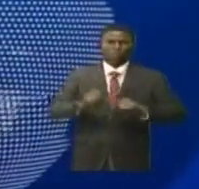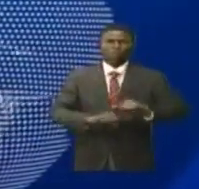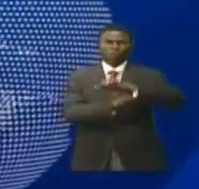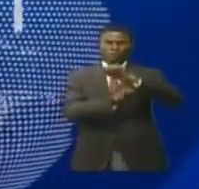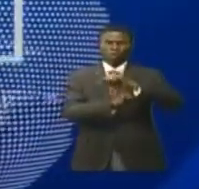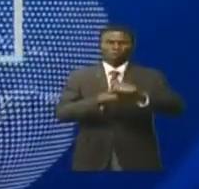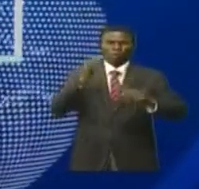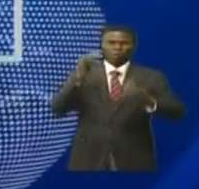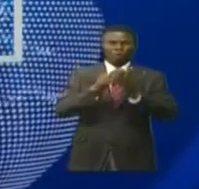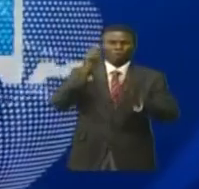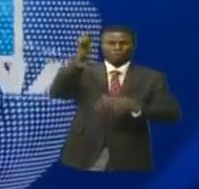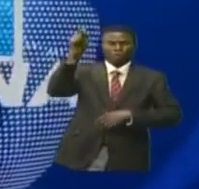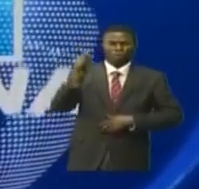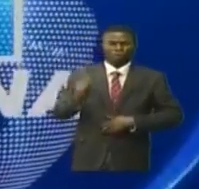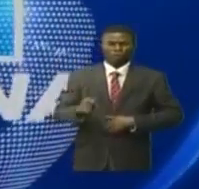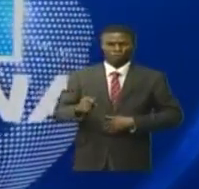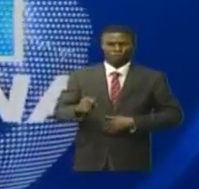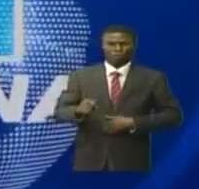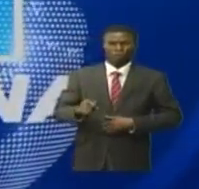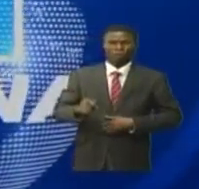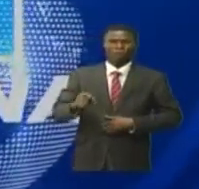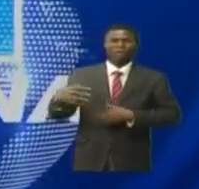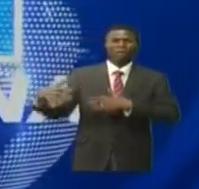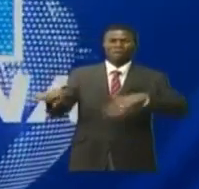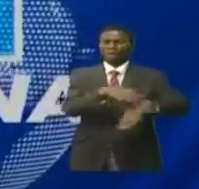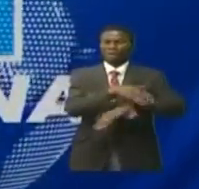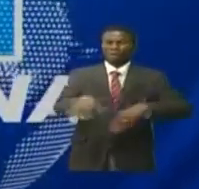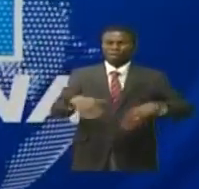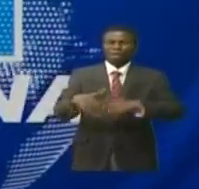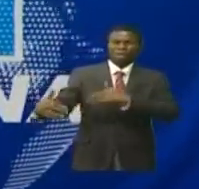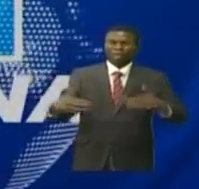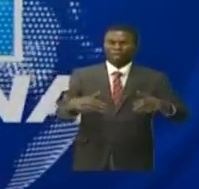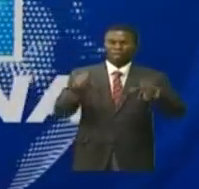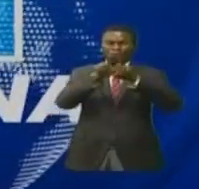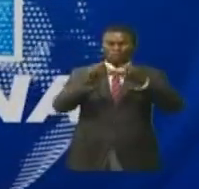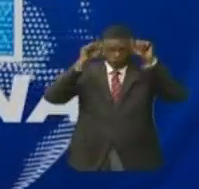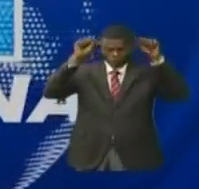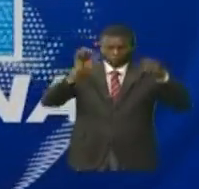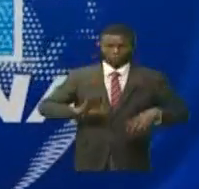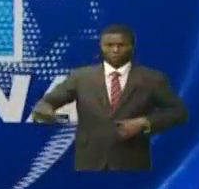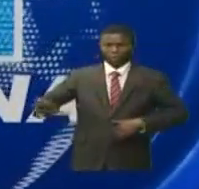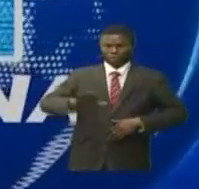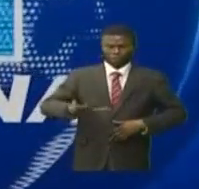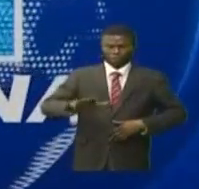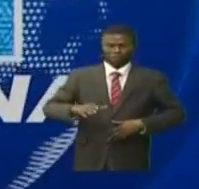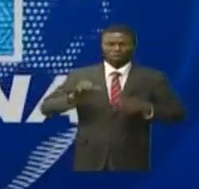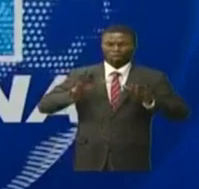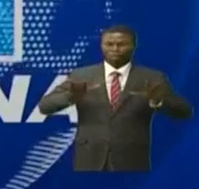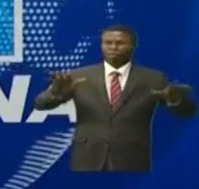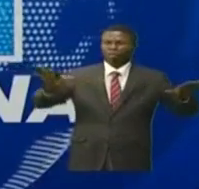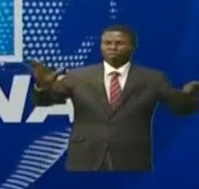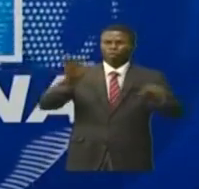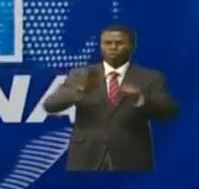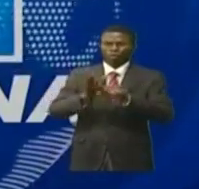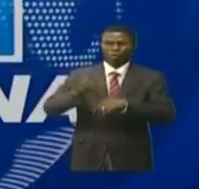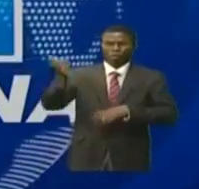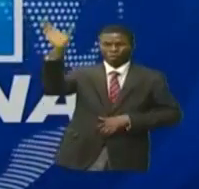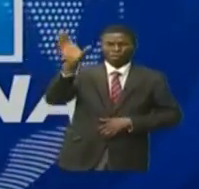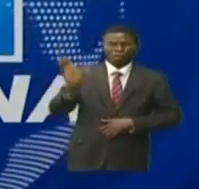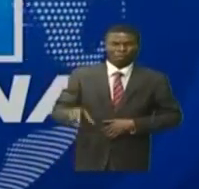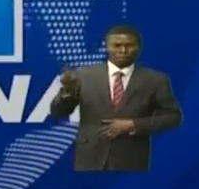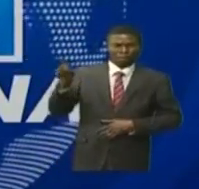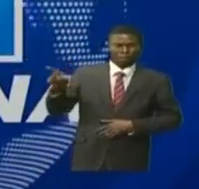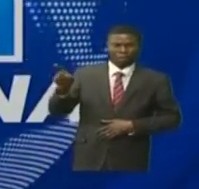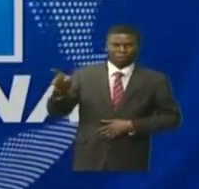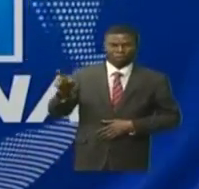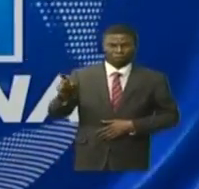aux forces de défense à la ligne de France et au président de la République fils de partout au Congo profond au Congo profond